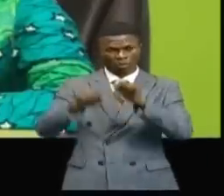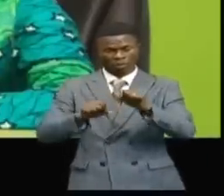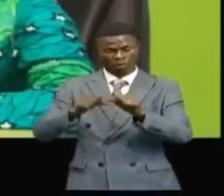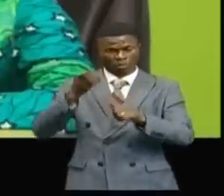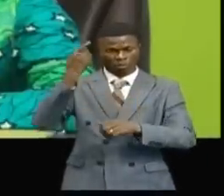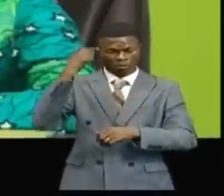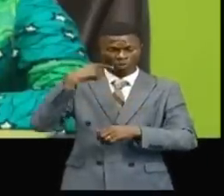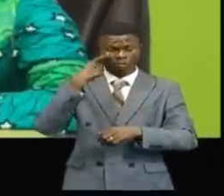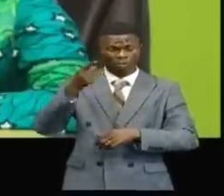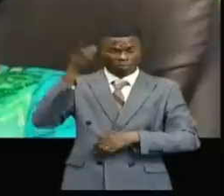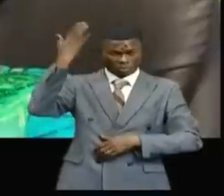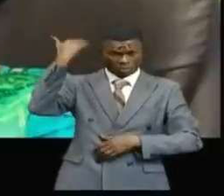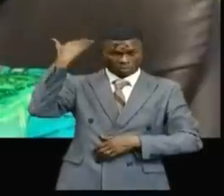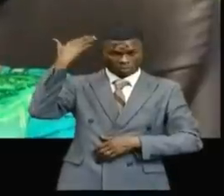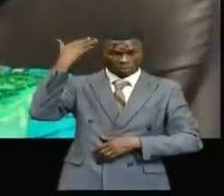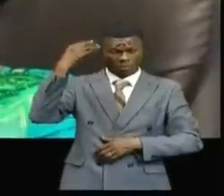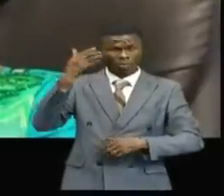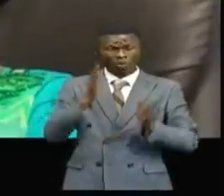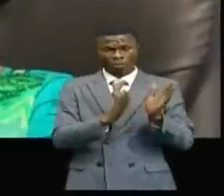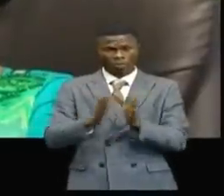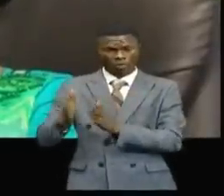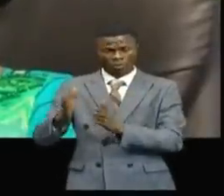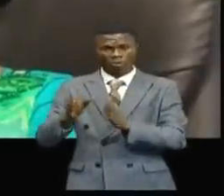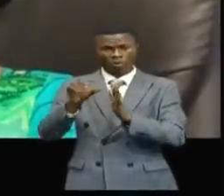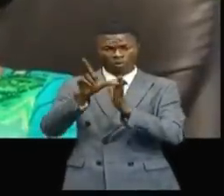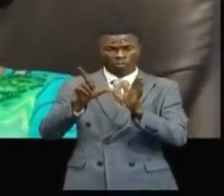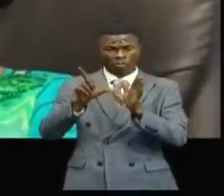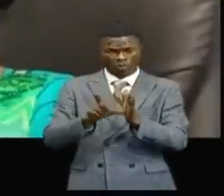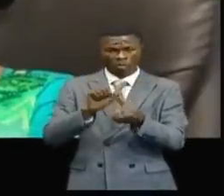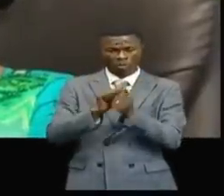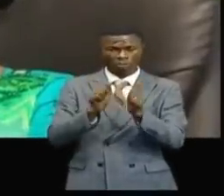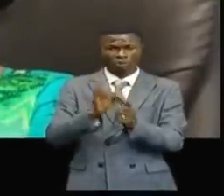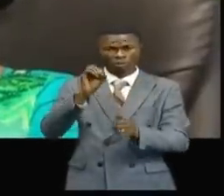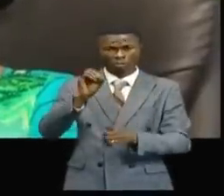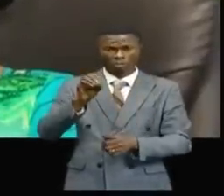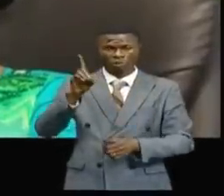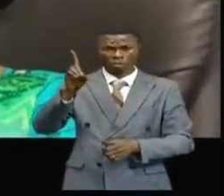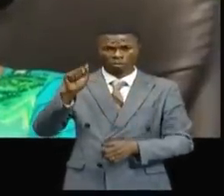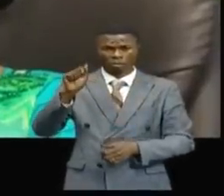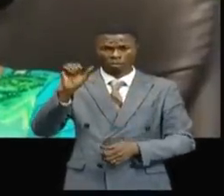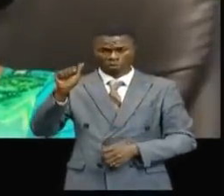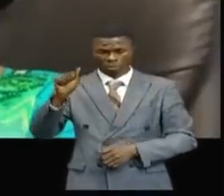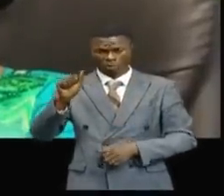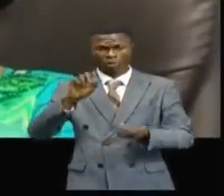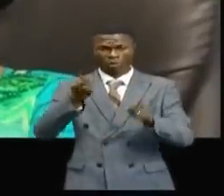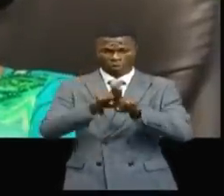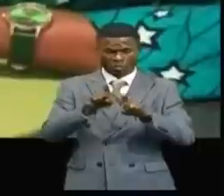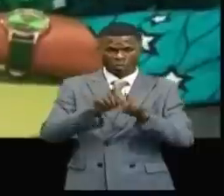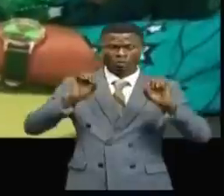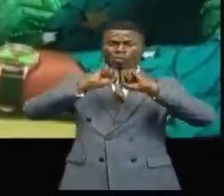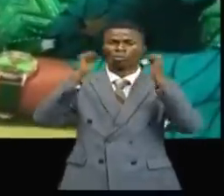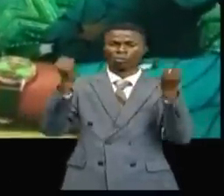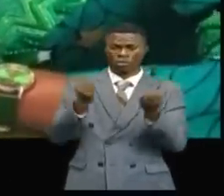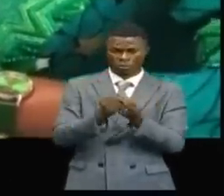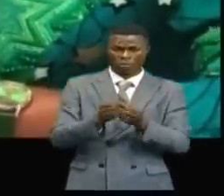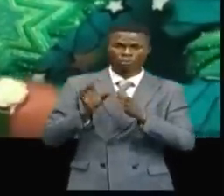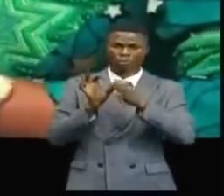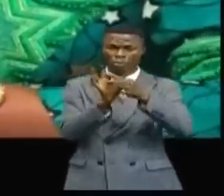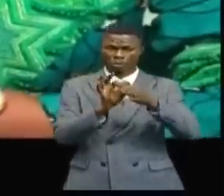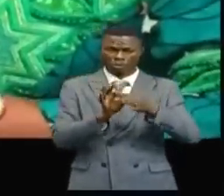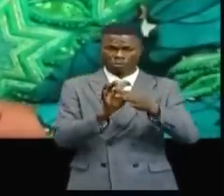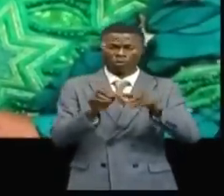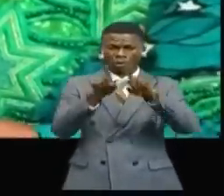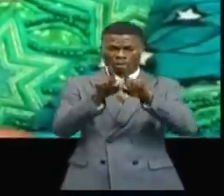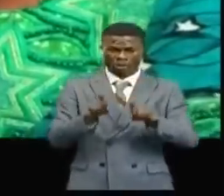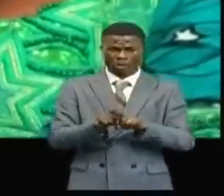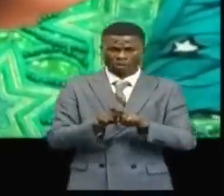dans l'exécution des dispositions du traité relatif à l'OADA, à l'acte uniforme relatif aux sociétés coopératives, ainsi